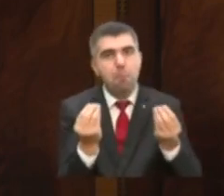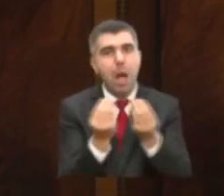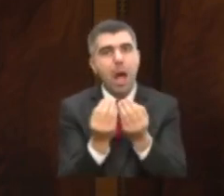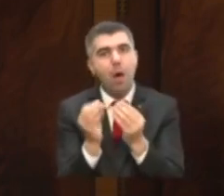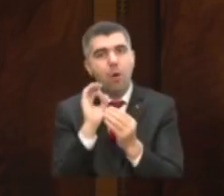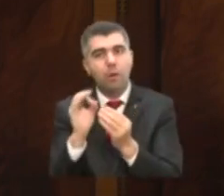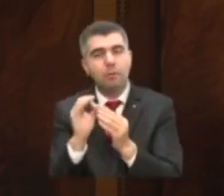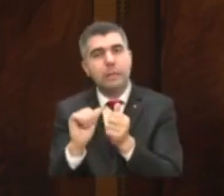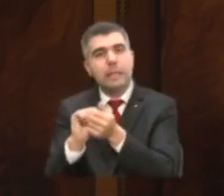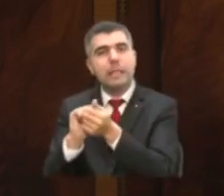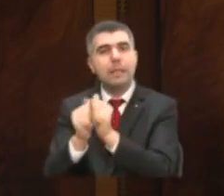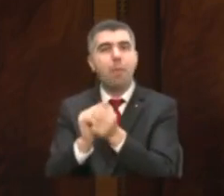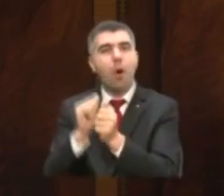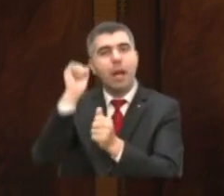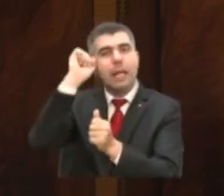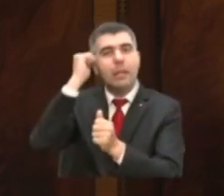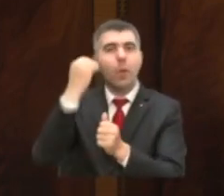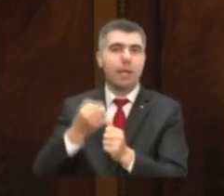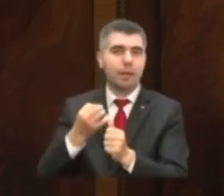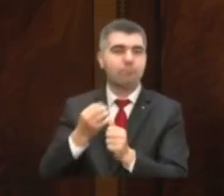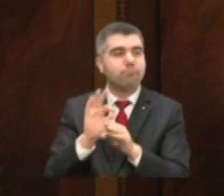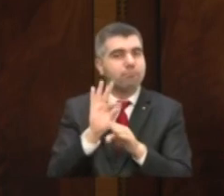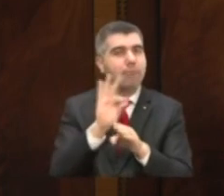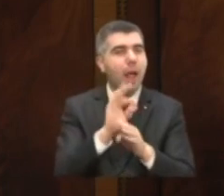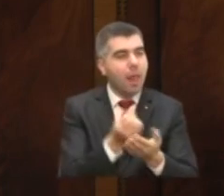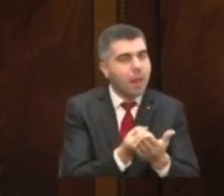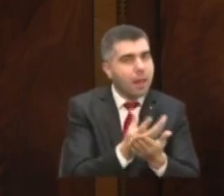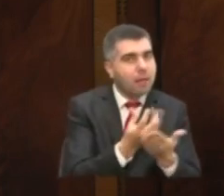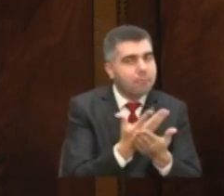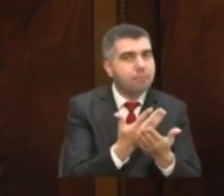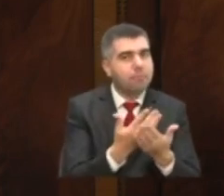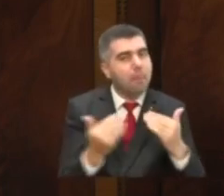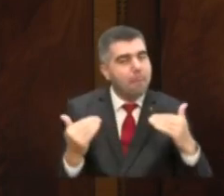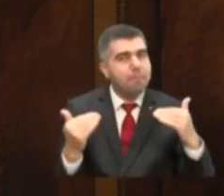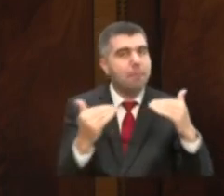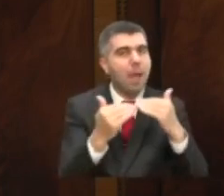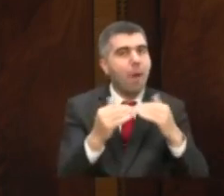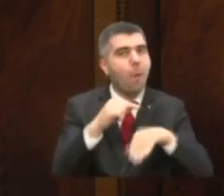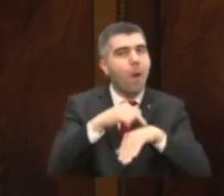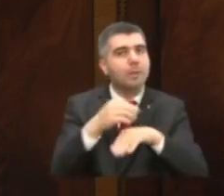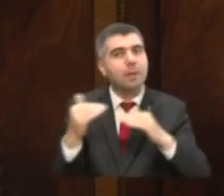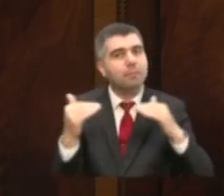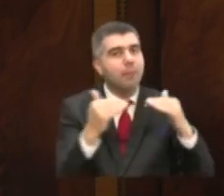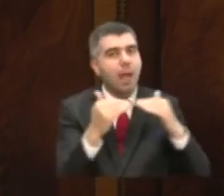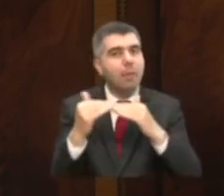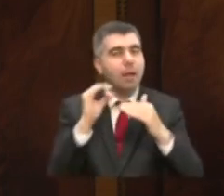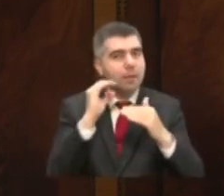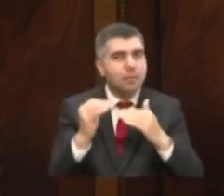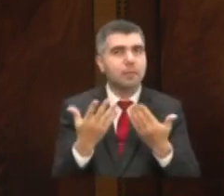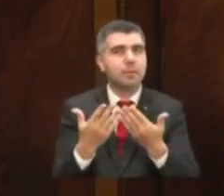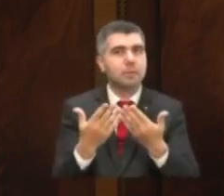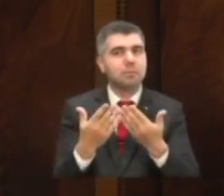ديالو، تكوين رياضي ومعرفي وثقافي مندمج، ومهارات الرياضية